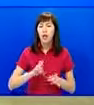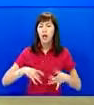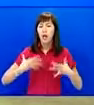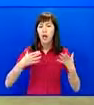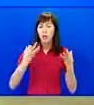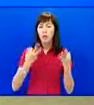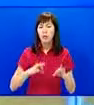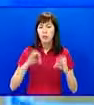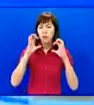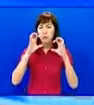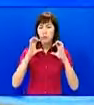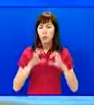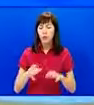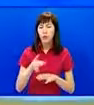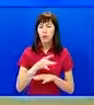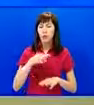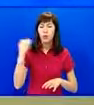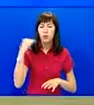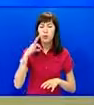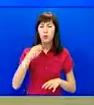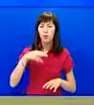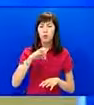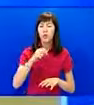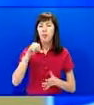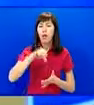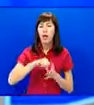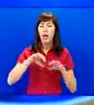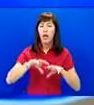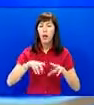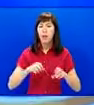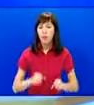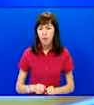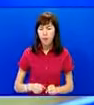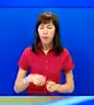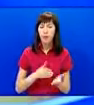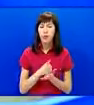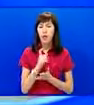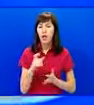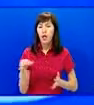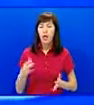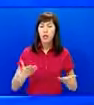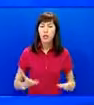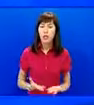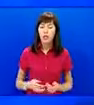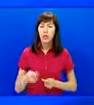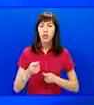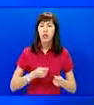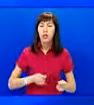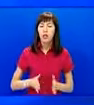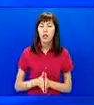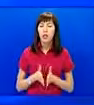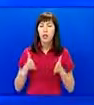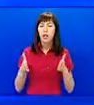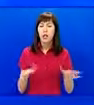День Конституции в Ордубасинском районе и Туркестане с участием местных властей, почетных ветеранов, а также жители организовали